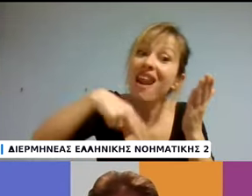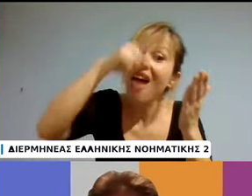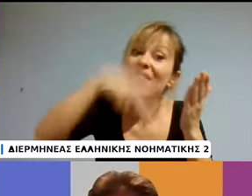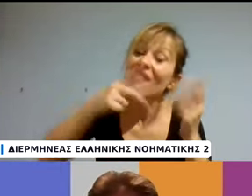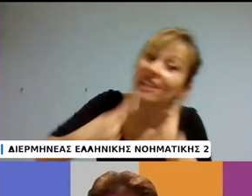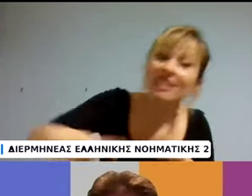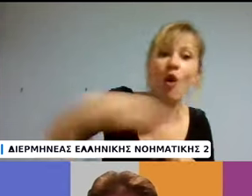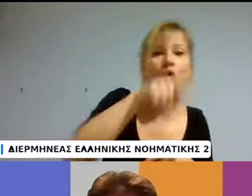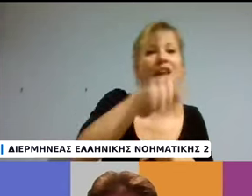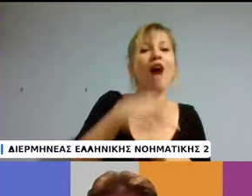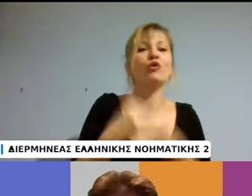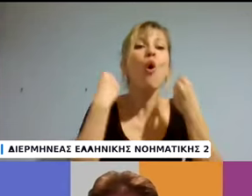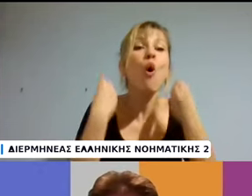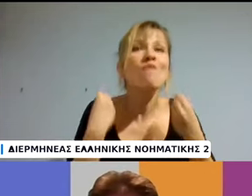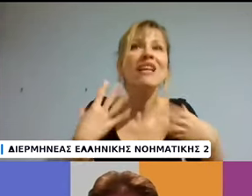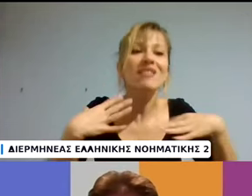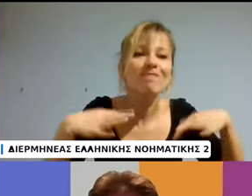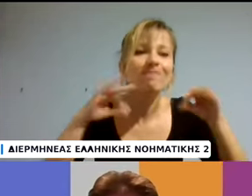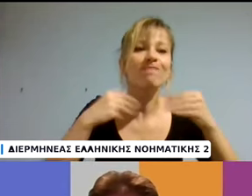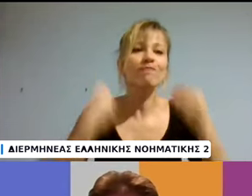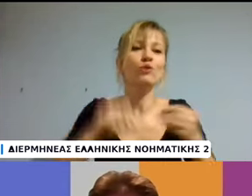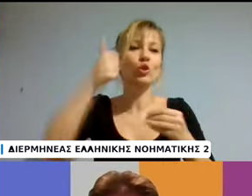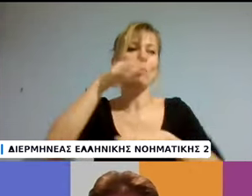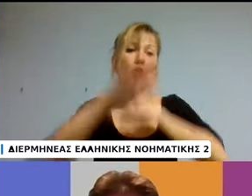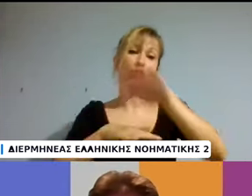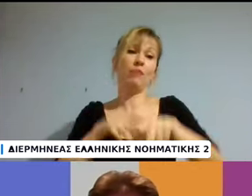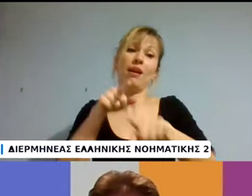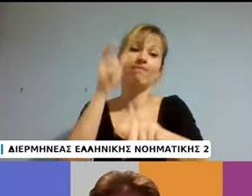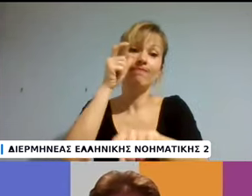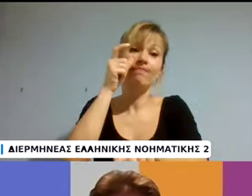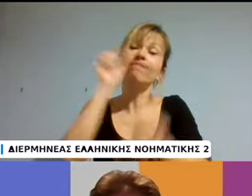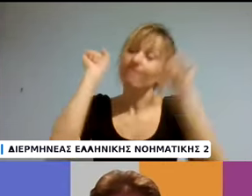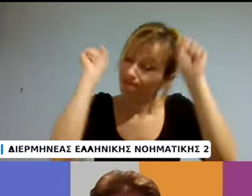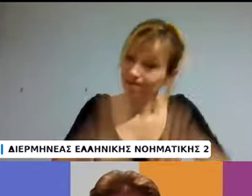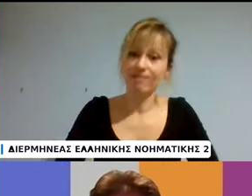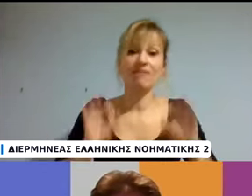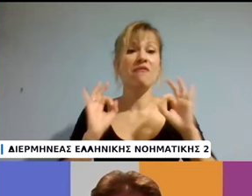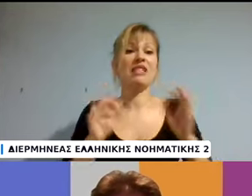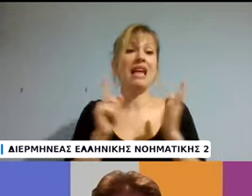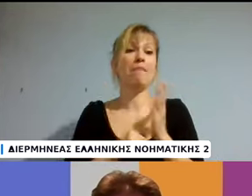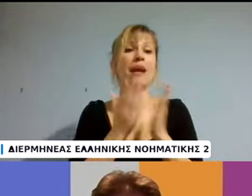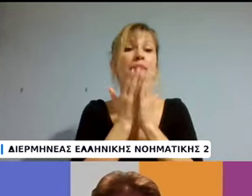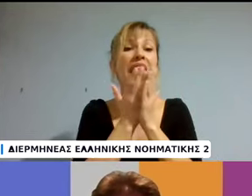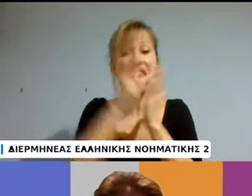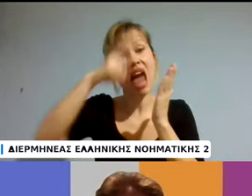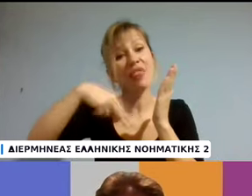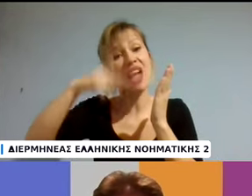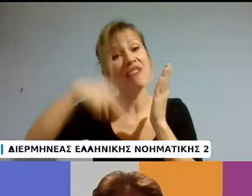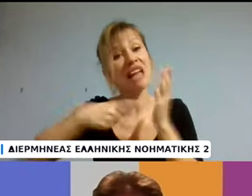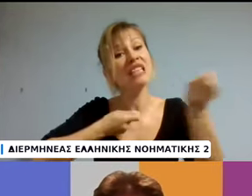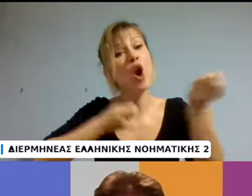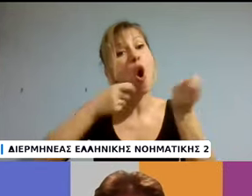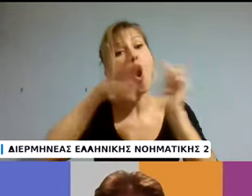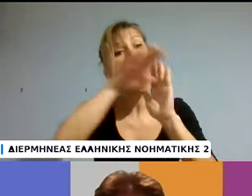Είναι μια πάρα πολύ καλή αρχή. Προφανώς να διαβάσει τον οδηγό. Δεύτερον, θα έλεγα